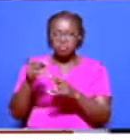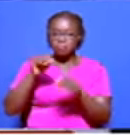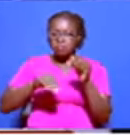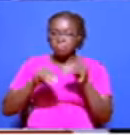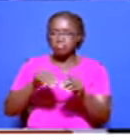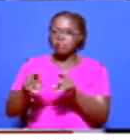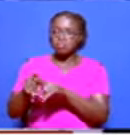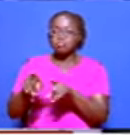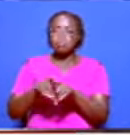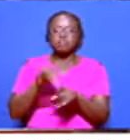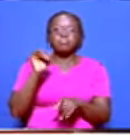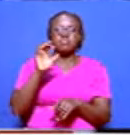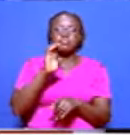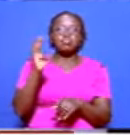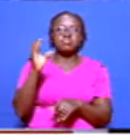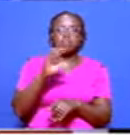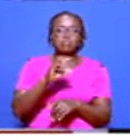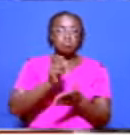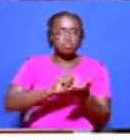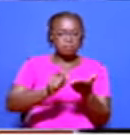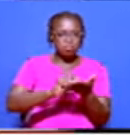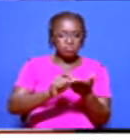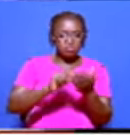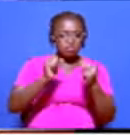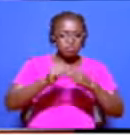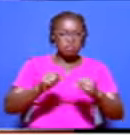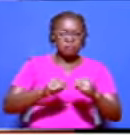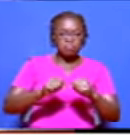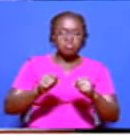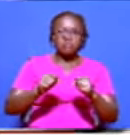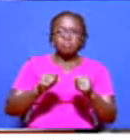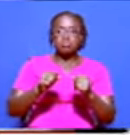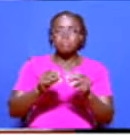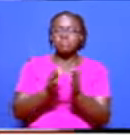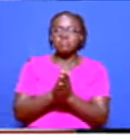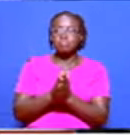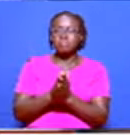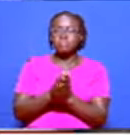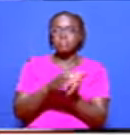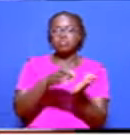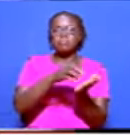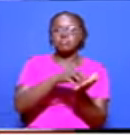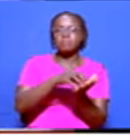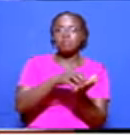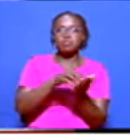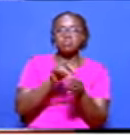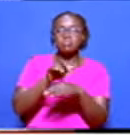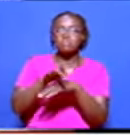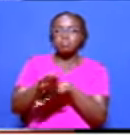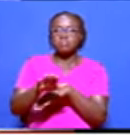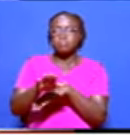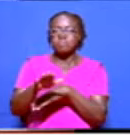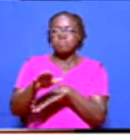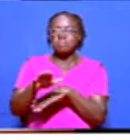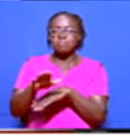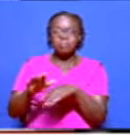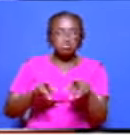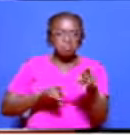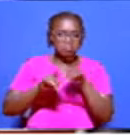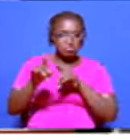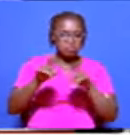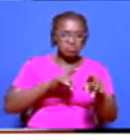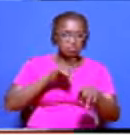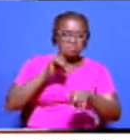ya IBC imetia saini mkataba wa maelewano na shirika la posta kutoa huduma za usafirishaji wakati wa uchaguzi